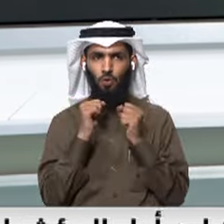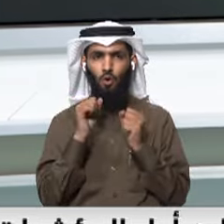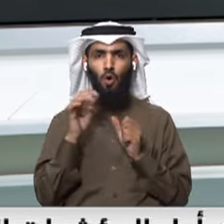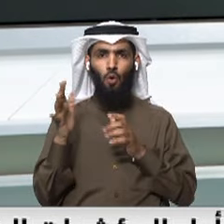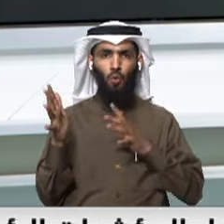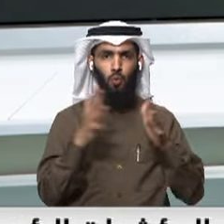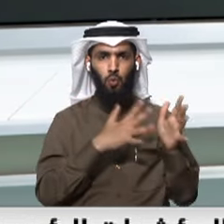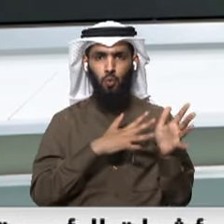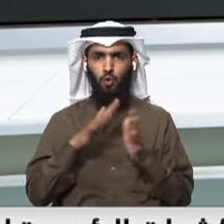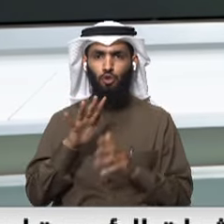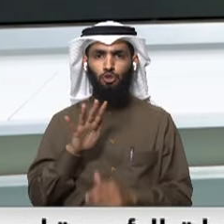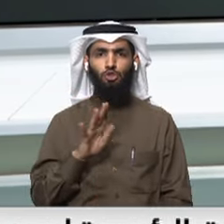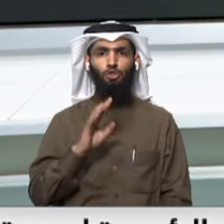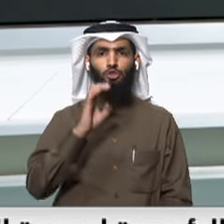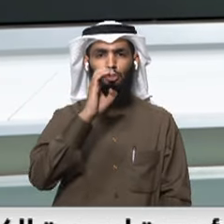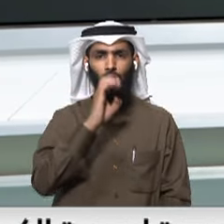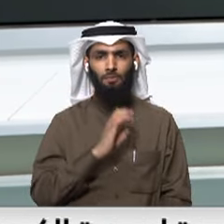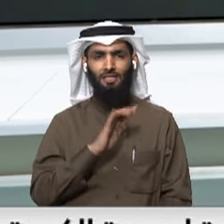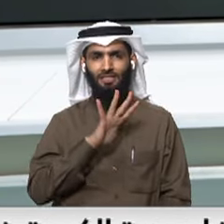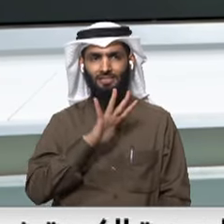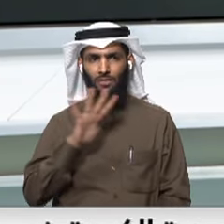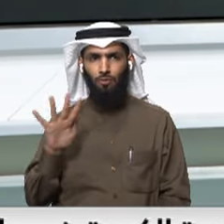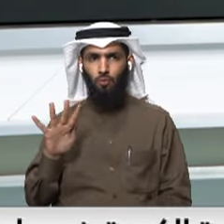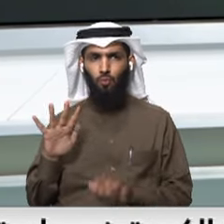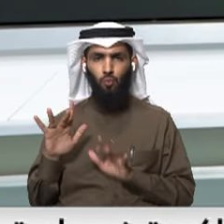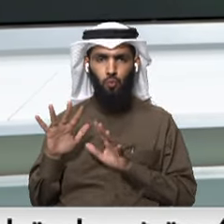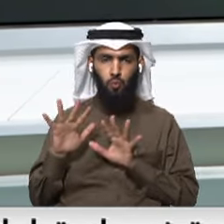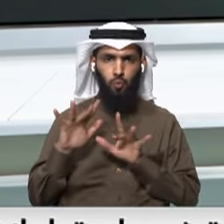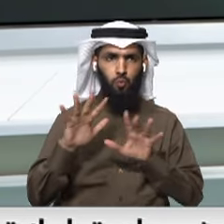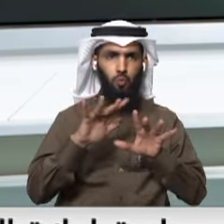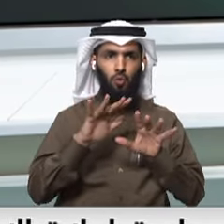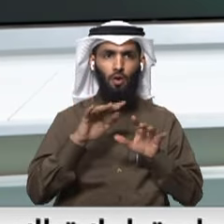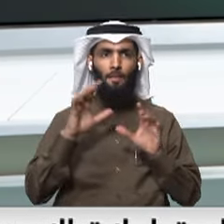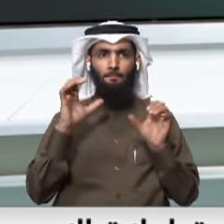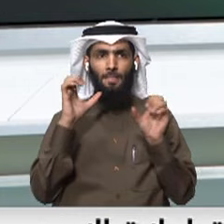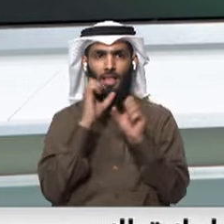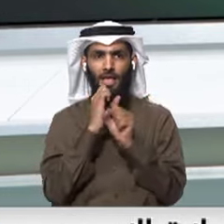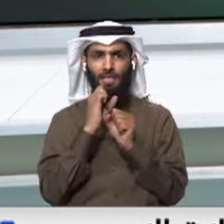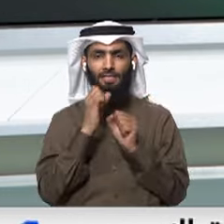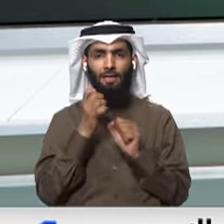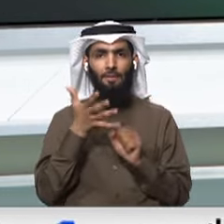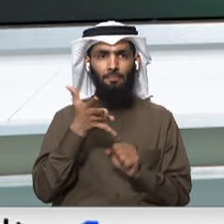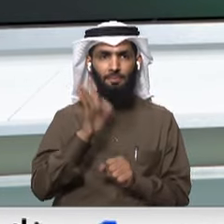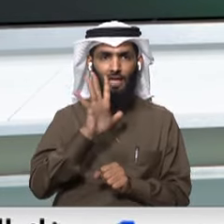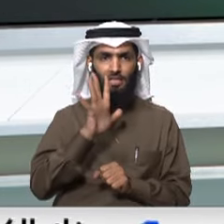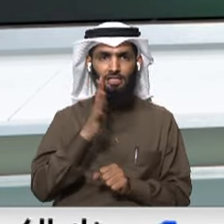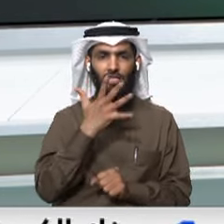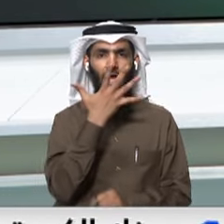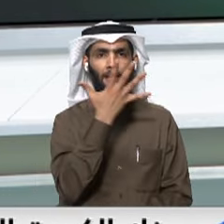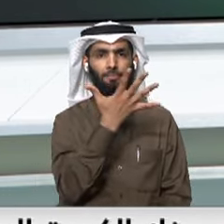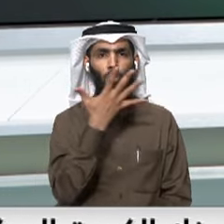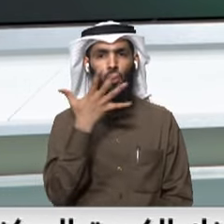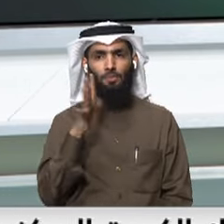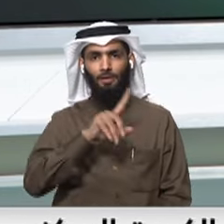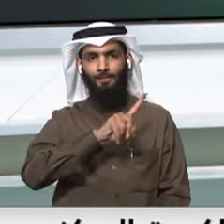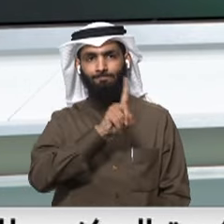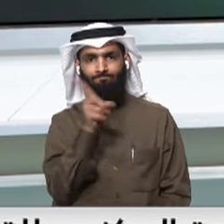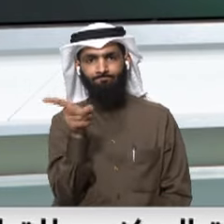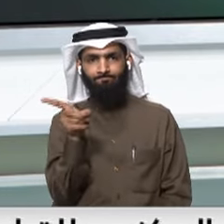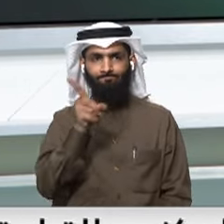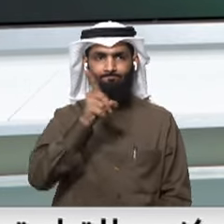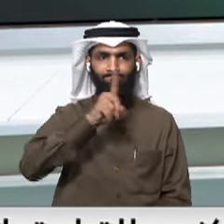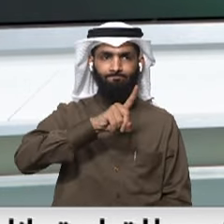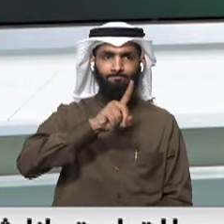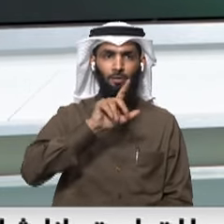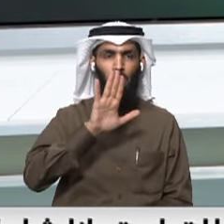جنوبيه شرقيه خفيفه الى معتدله تنشط على فترات بالفتره المسائيه من خ 15 الى 55 م في الساعه ممكن